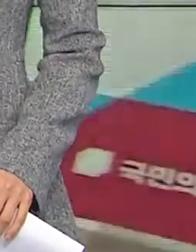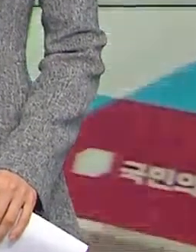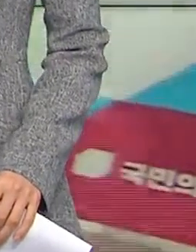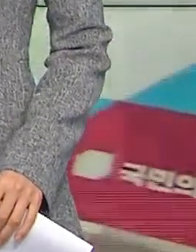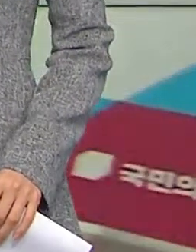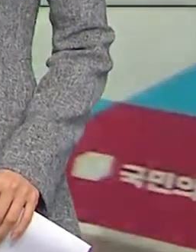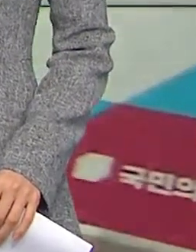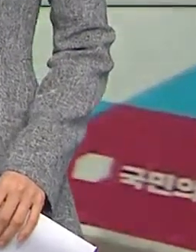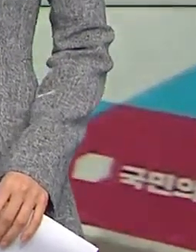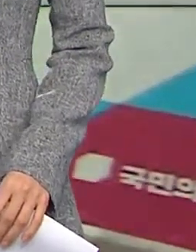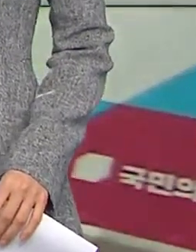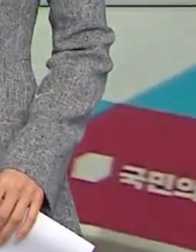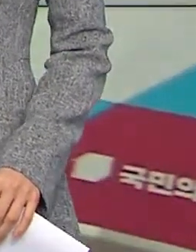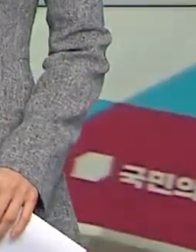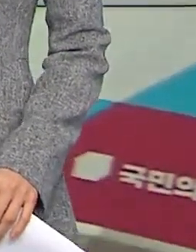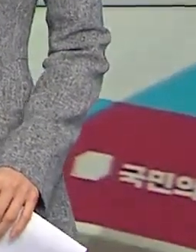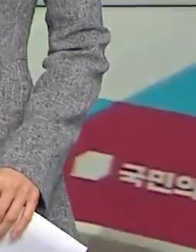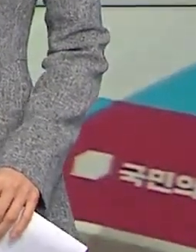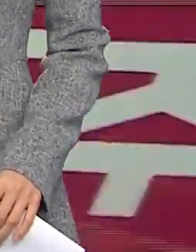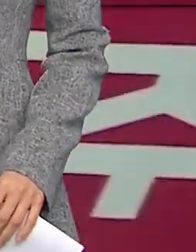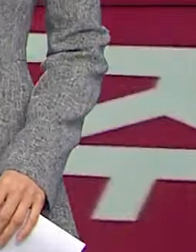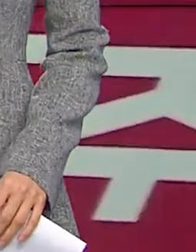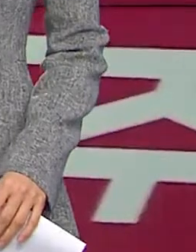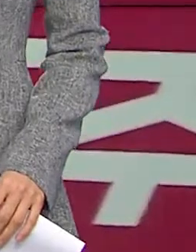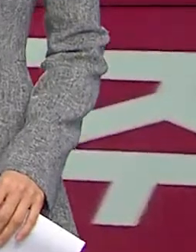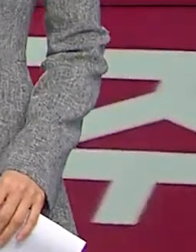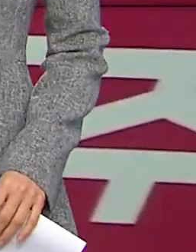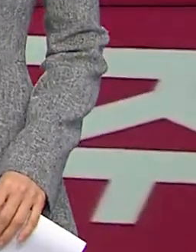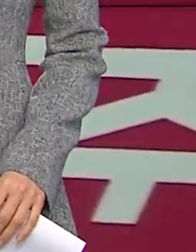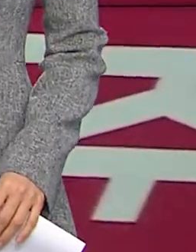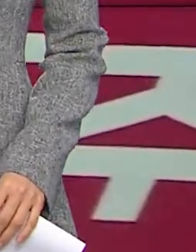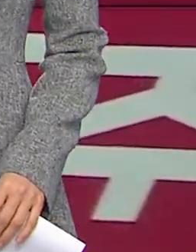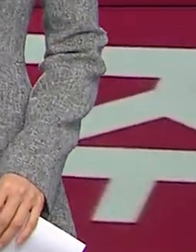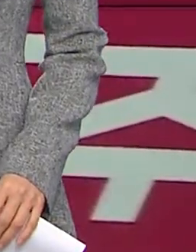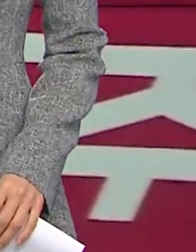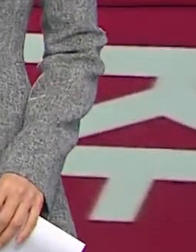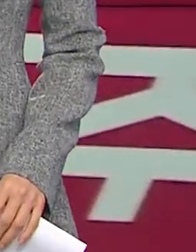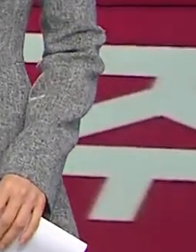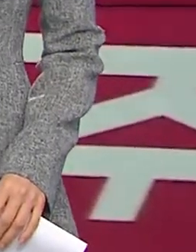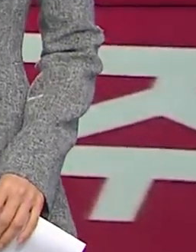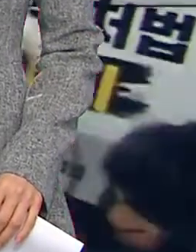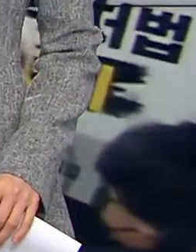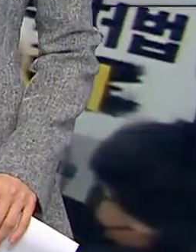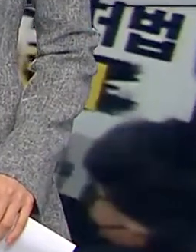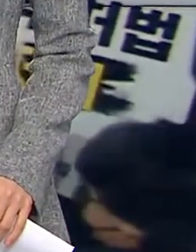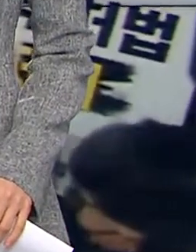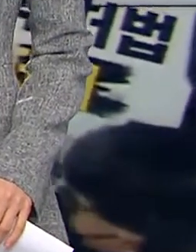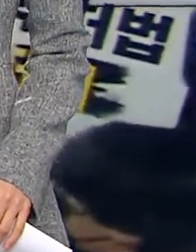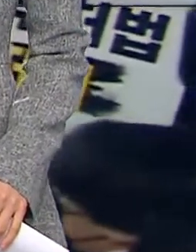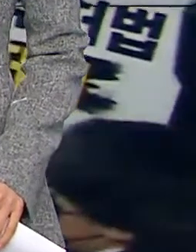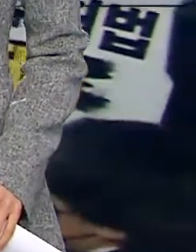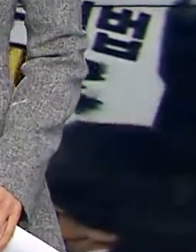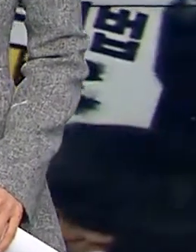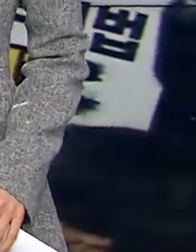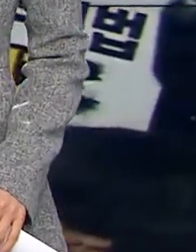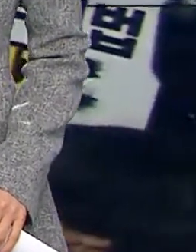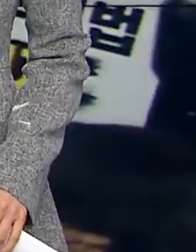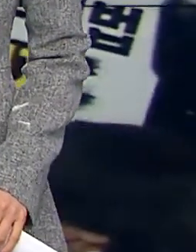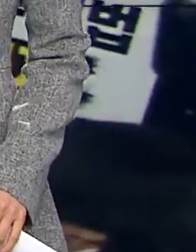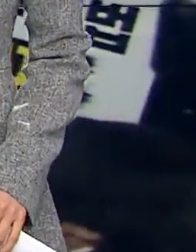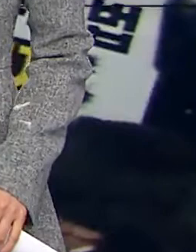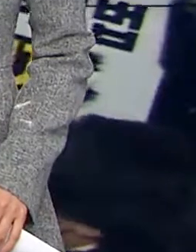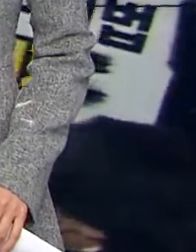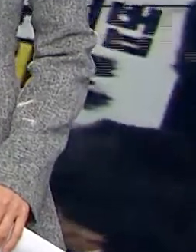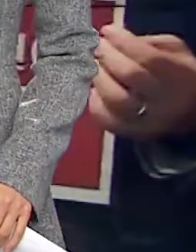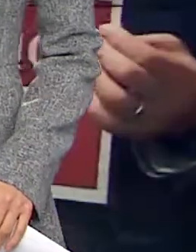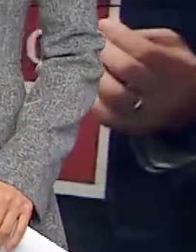있습니다 민주당은 내일 정기국회에서 이를 처리하겠다 이렇게 못 박았고 국민의 힘은 철야 농성 필리버스터 를 꺼내 들었는